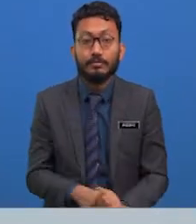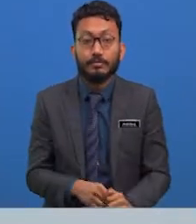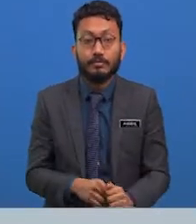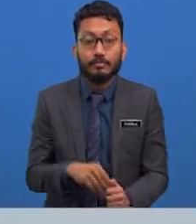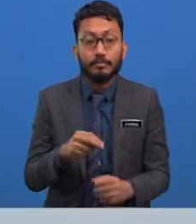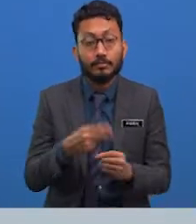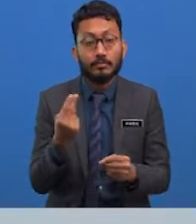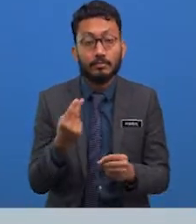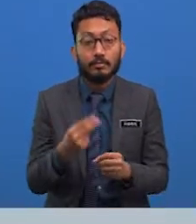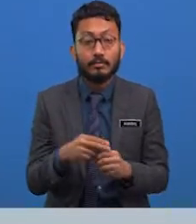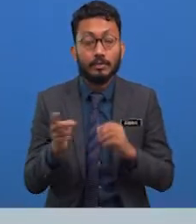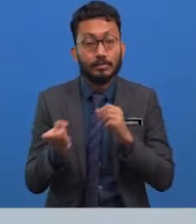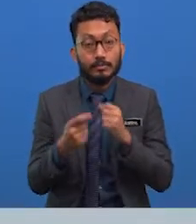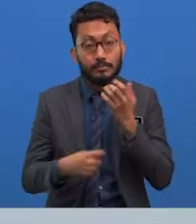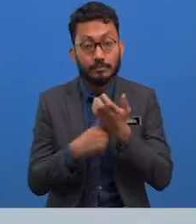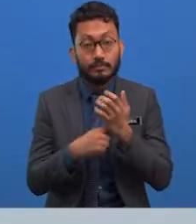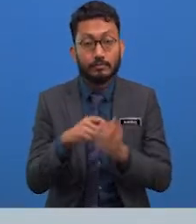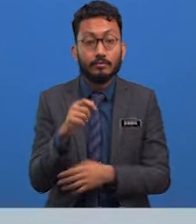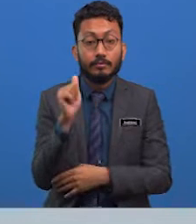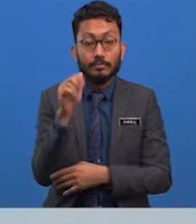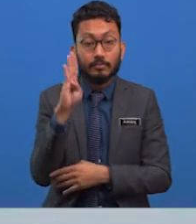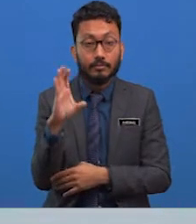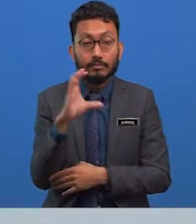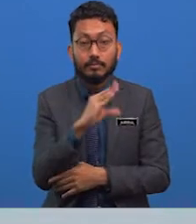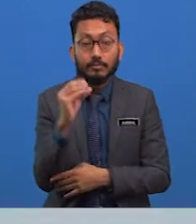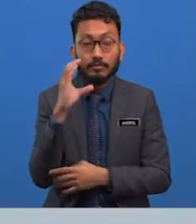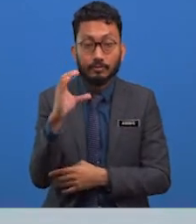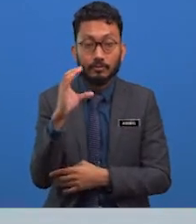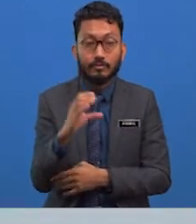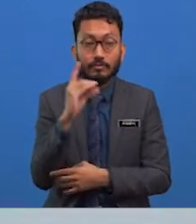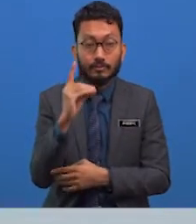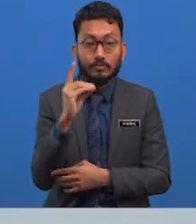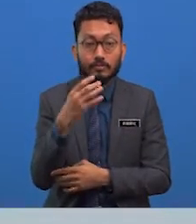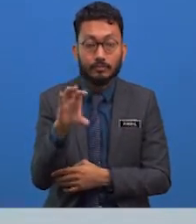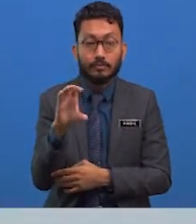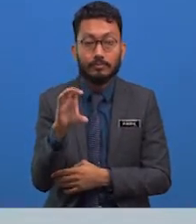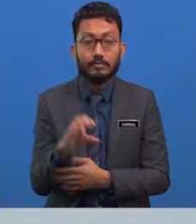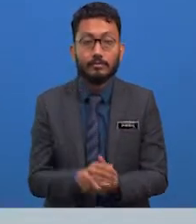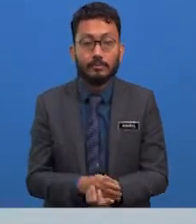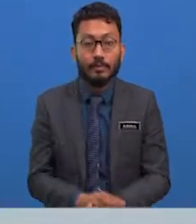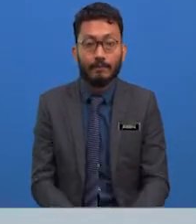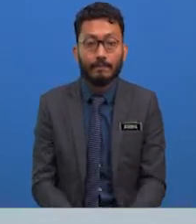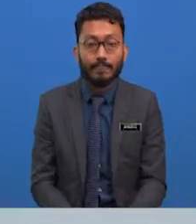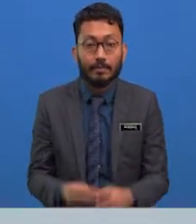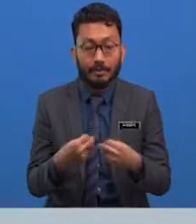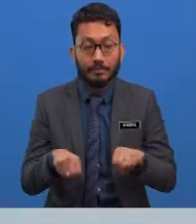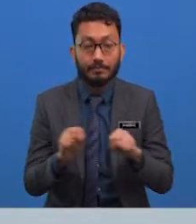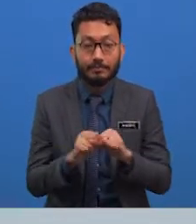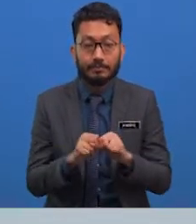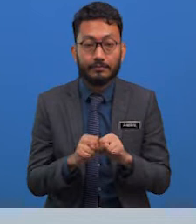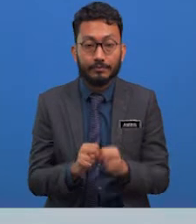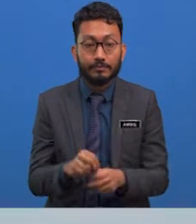Hasil tambah sudut B dan C seharusnya 180 darjah. Kita telah mengetahui nilai B